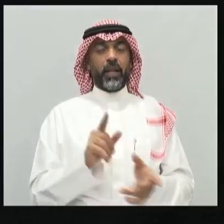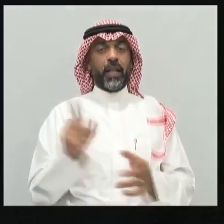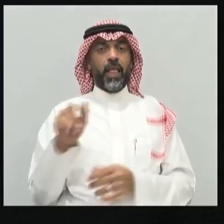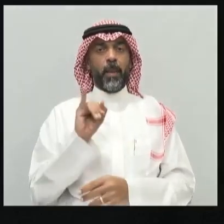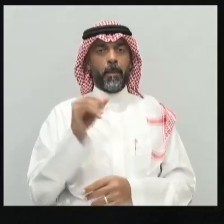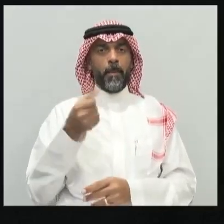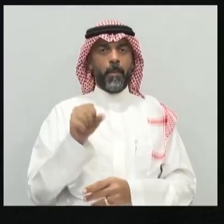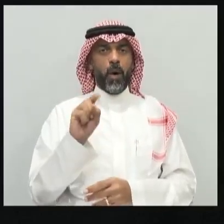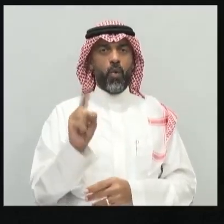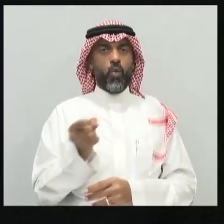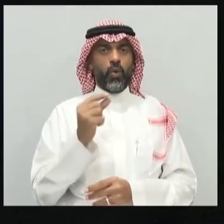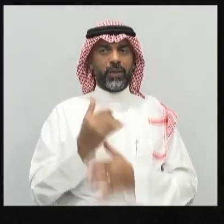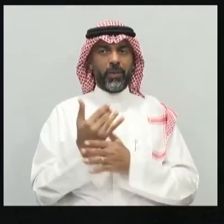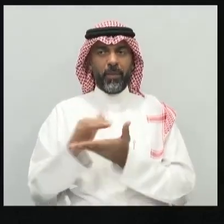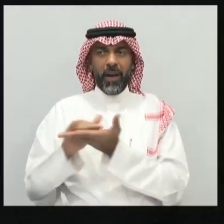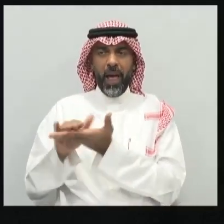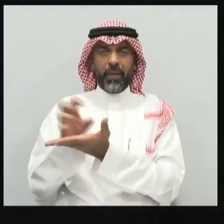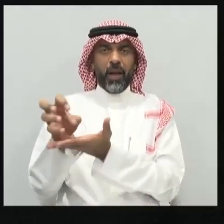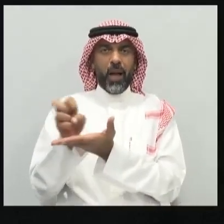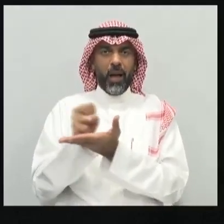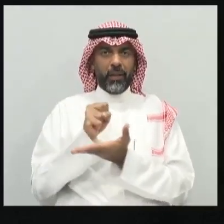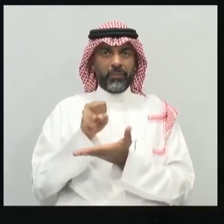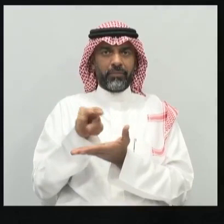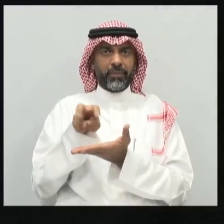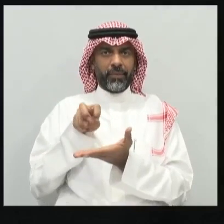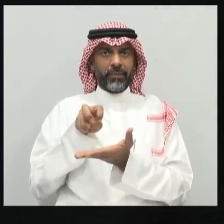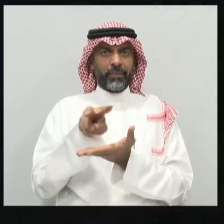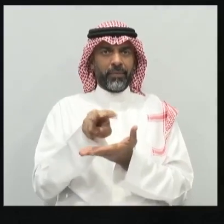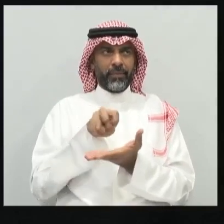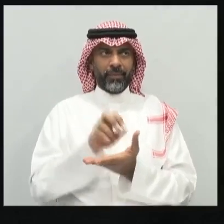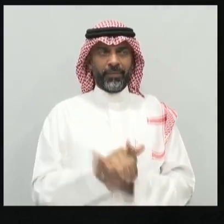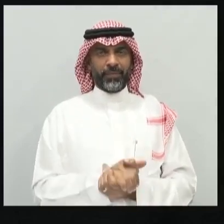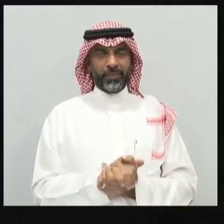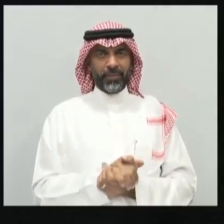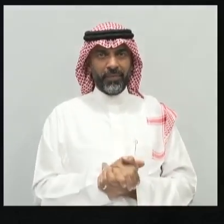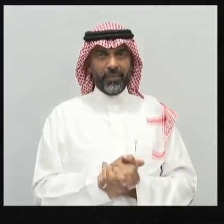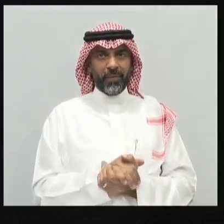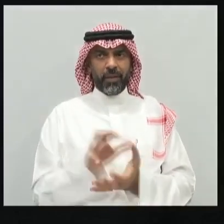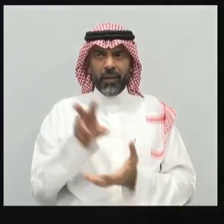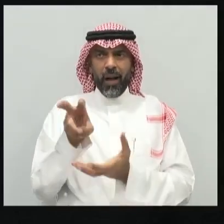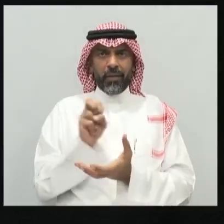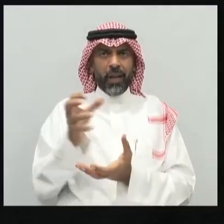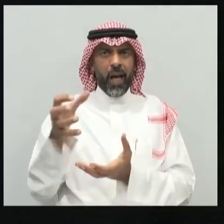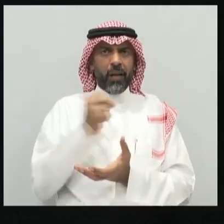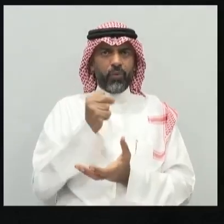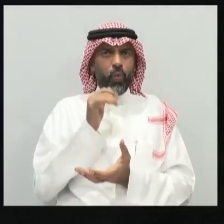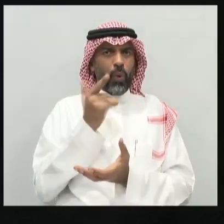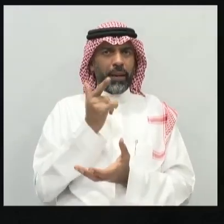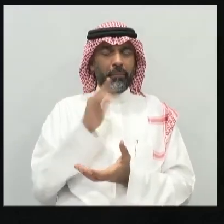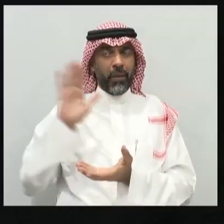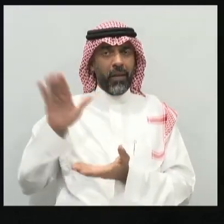لان اخذناه استوردنا جبناه من وين جبناه متزين من